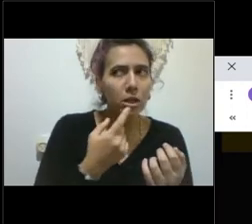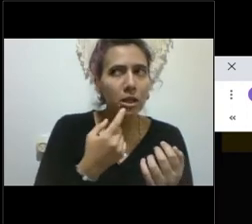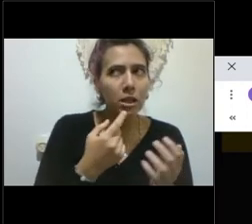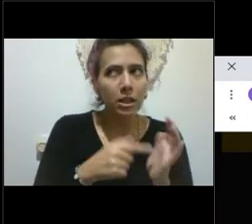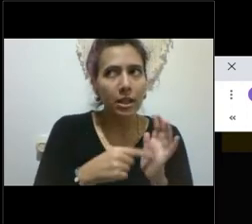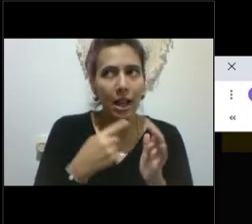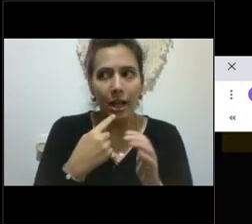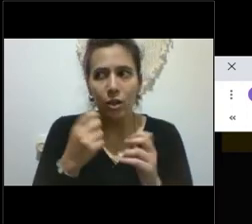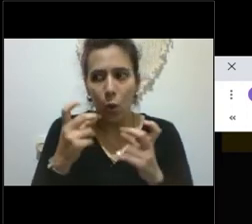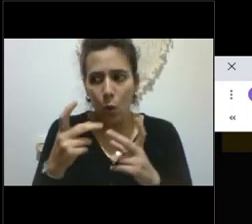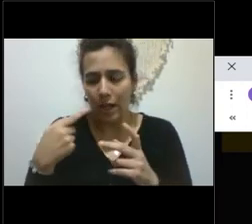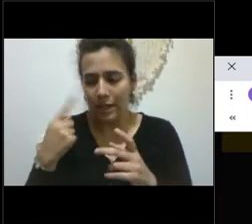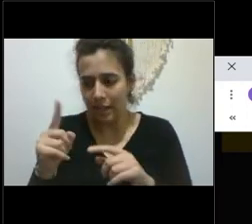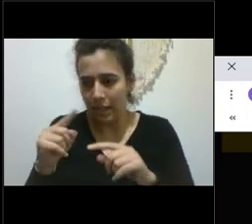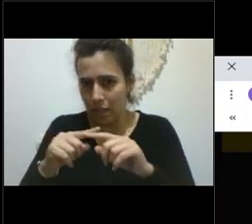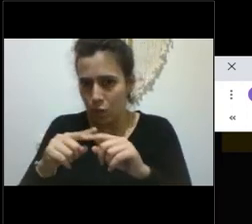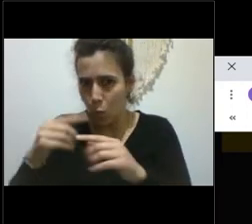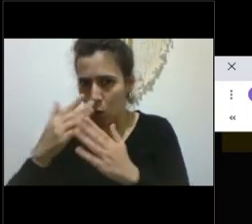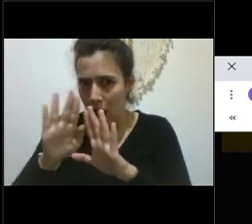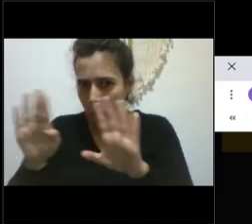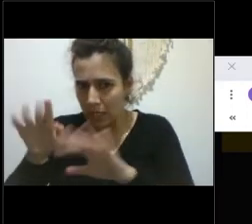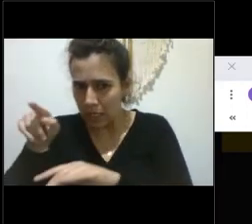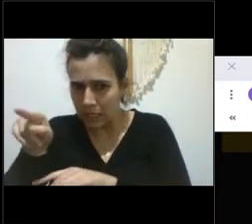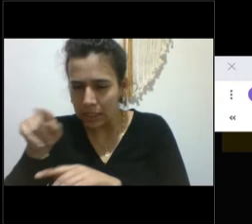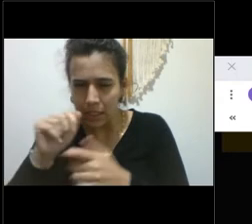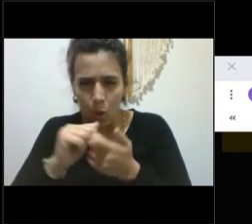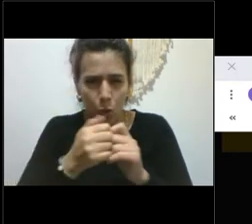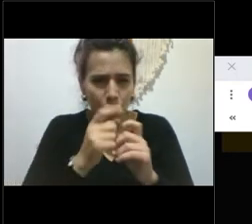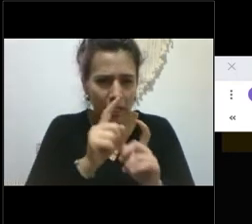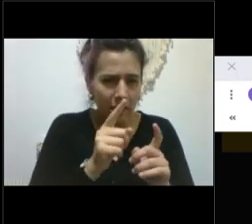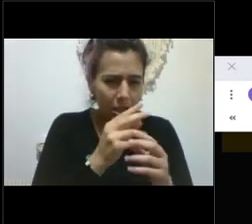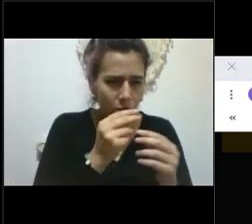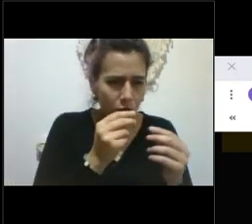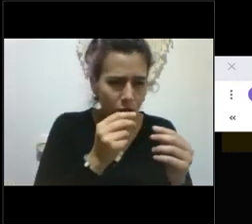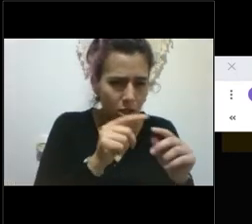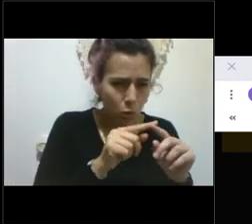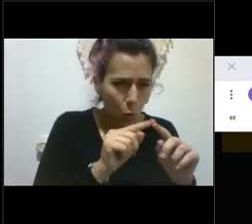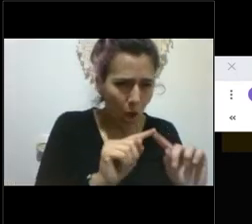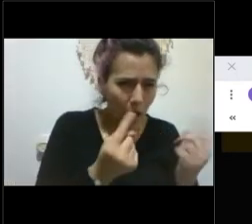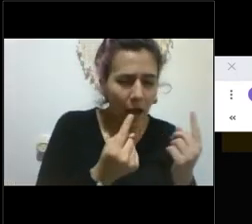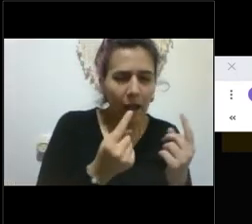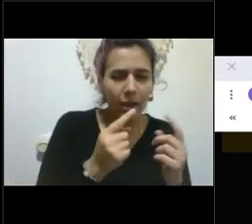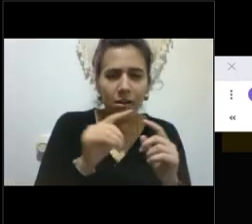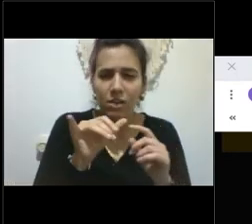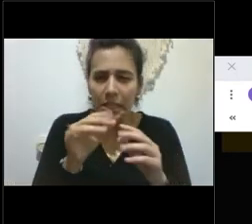או אני צריך את החומרים האלה. זה המפגש הזה.